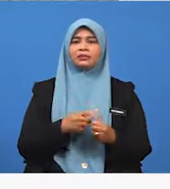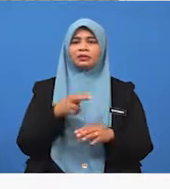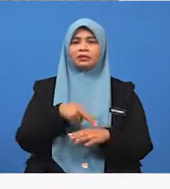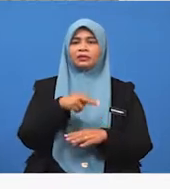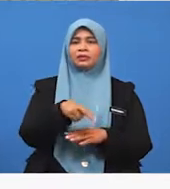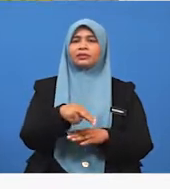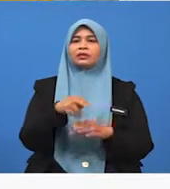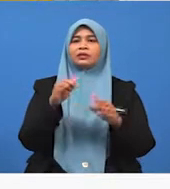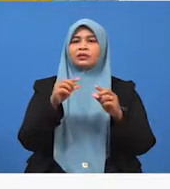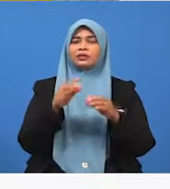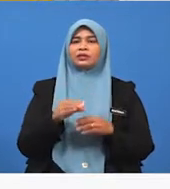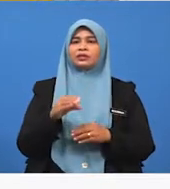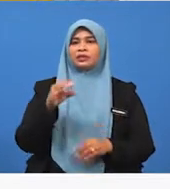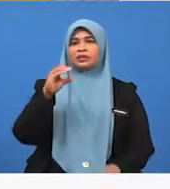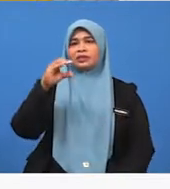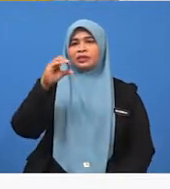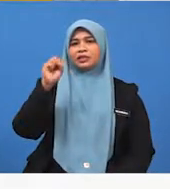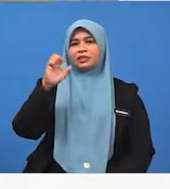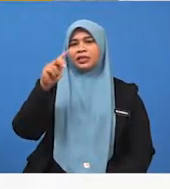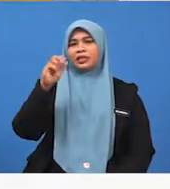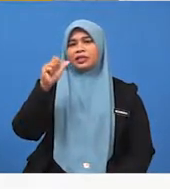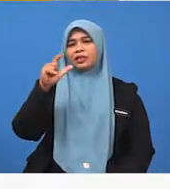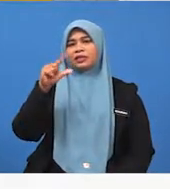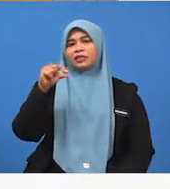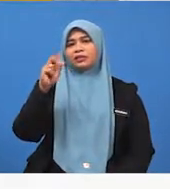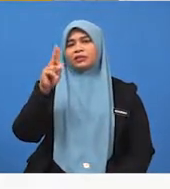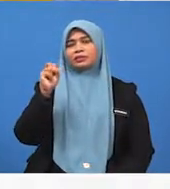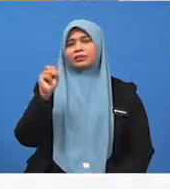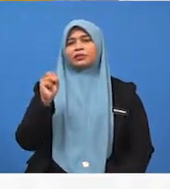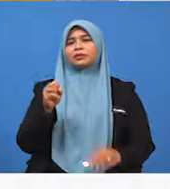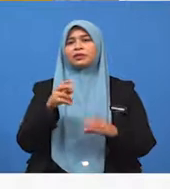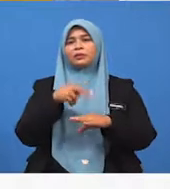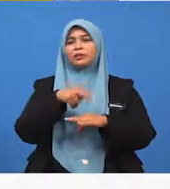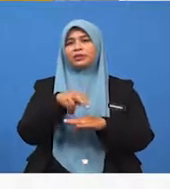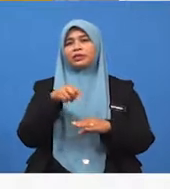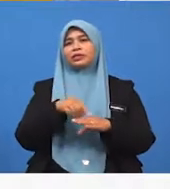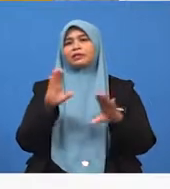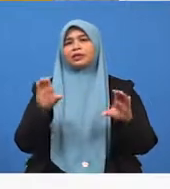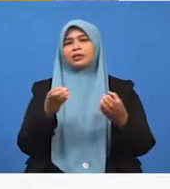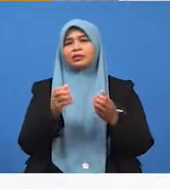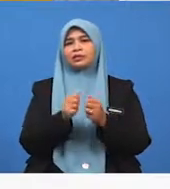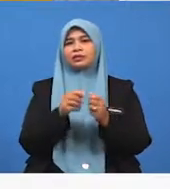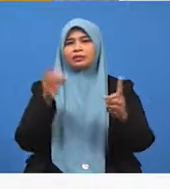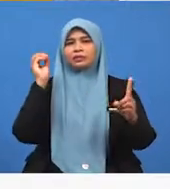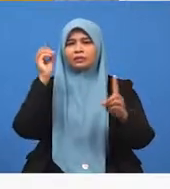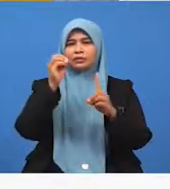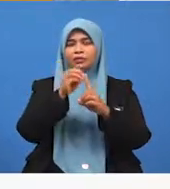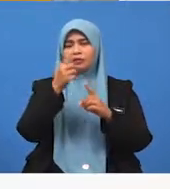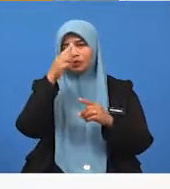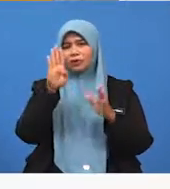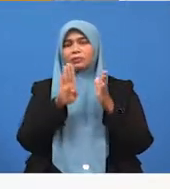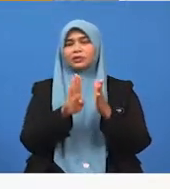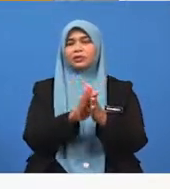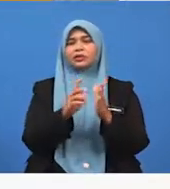Cara pertama ialah penurunan secara sekaligus. Penurunan ini berlaku dengan